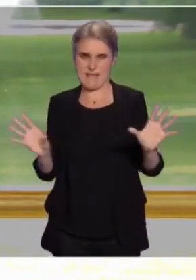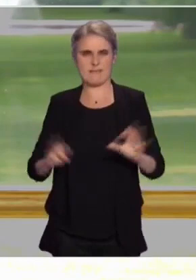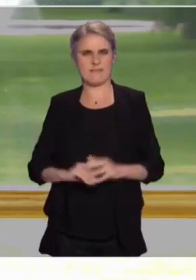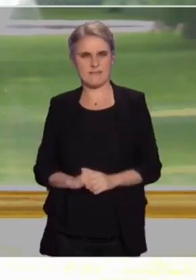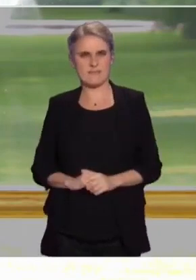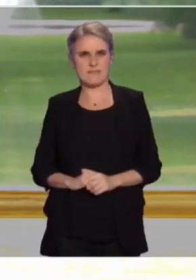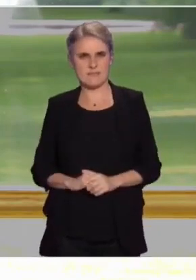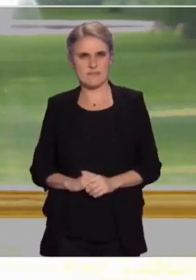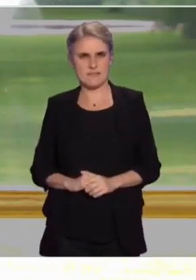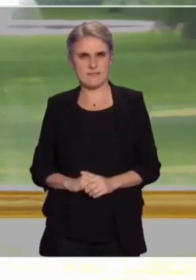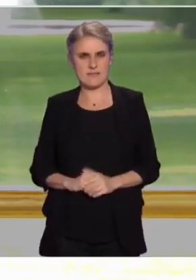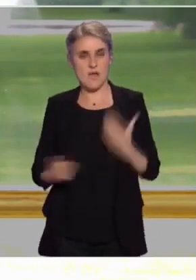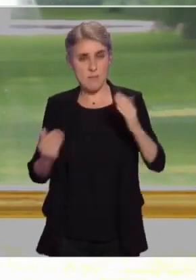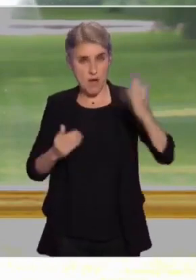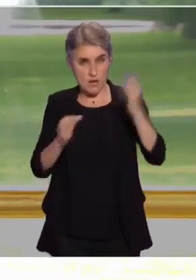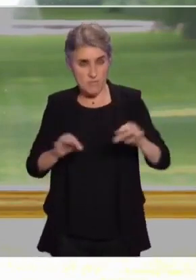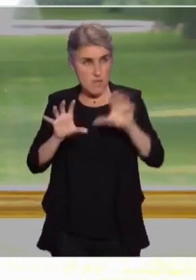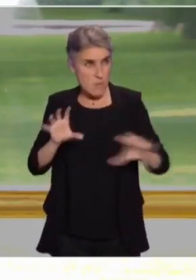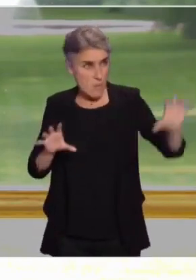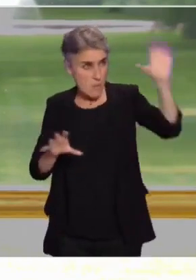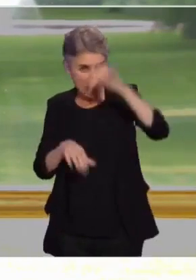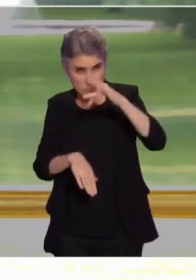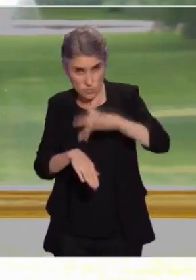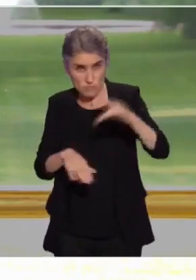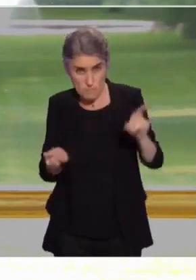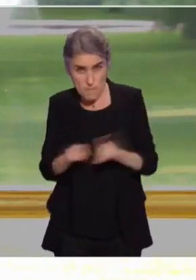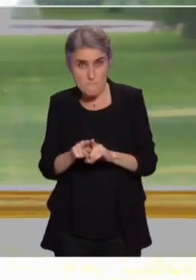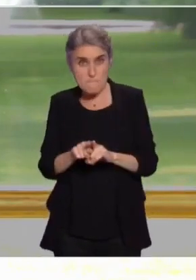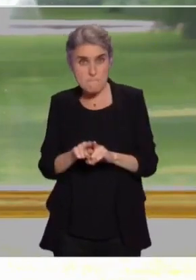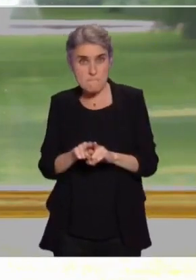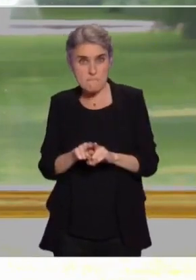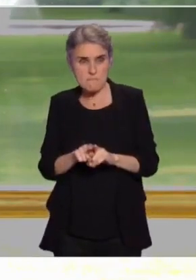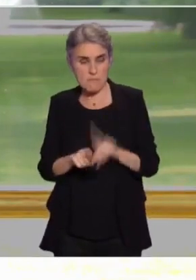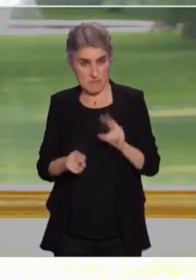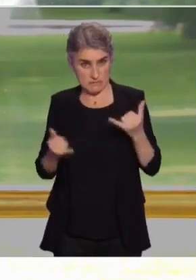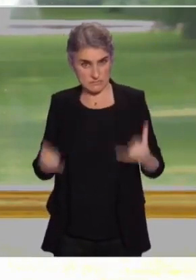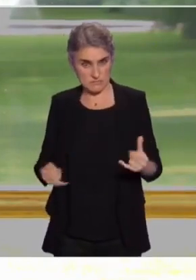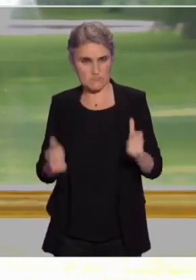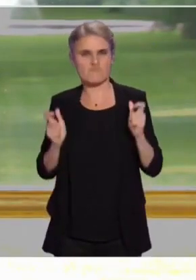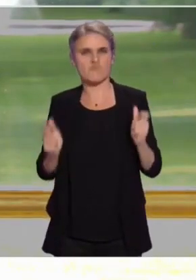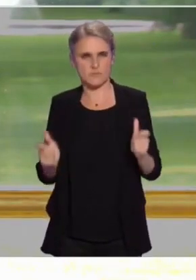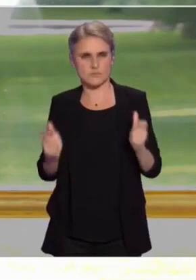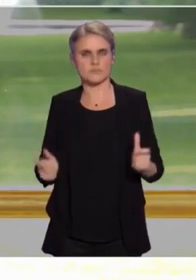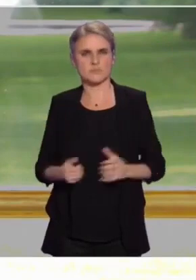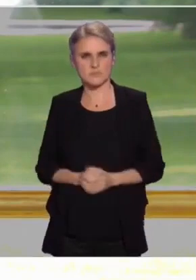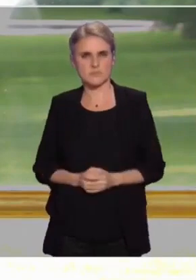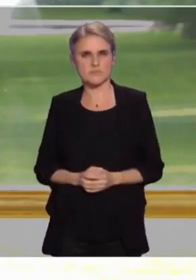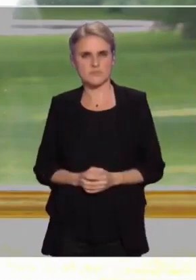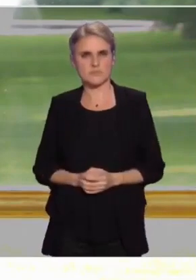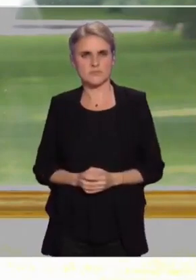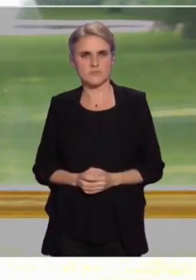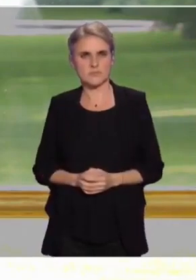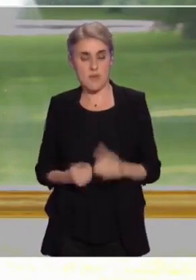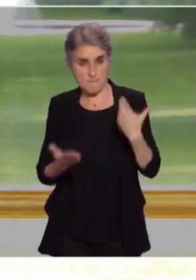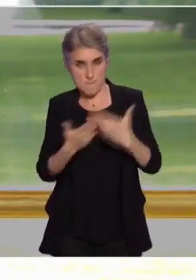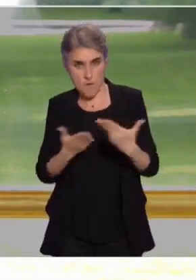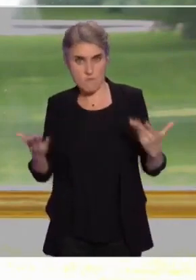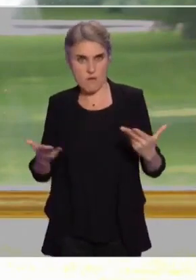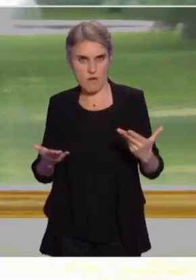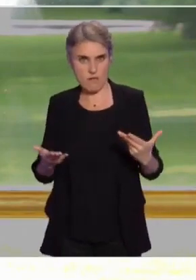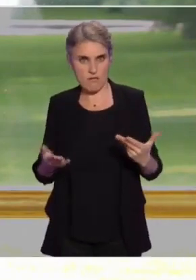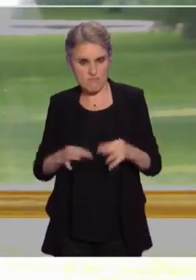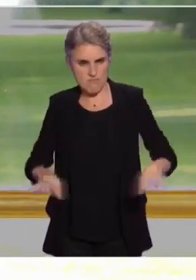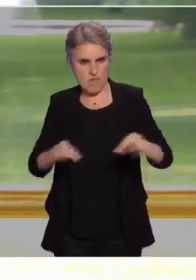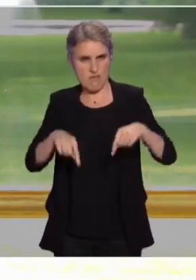combien de pays tout cela at il été fait c'est une chance et cela montre la force de notre état